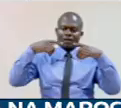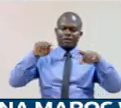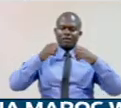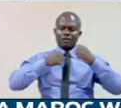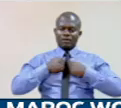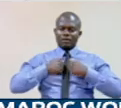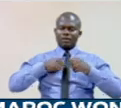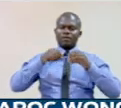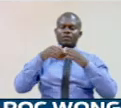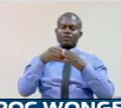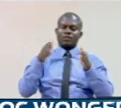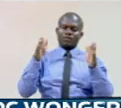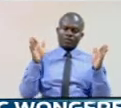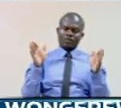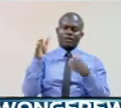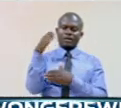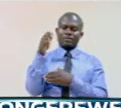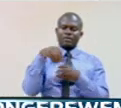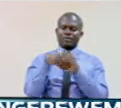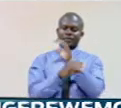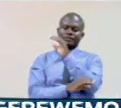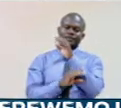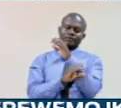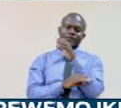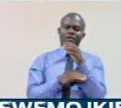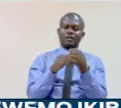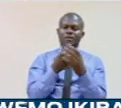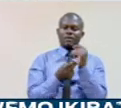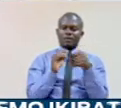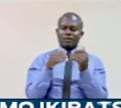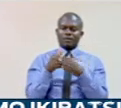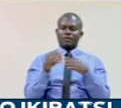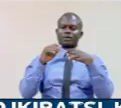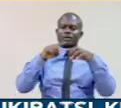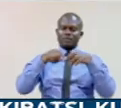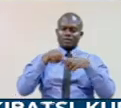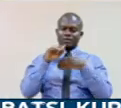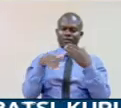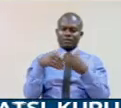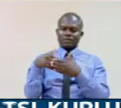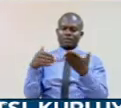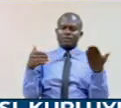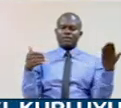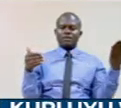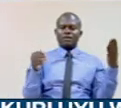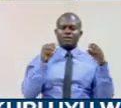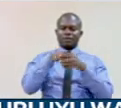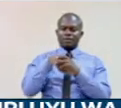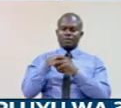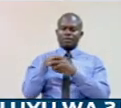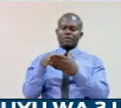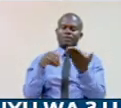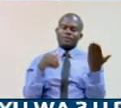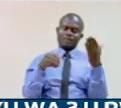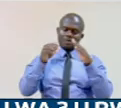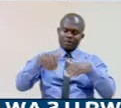rugiye gufungura ambasade muri iki gihugu. Umubano w'ibihugu byombi ukaba ushingiye ku masezerano y'ubufatanye n'ubuhahirane mu by'ubuhinzi ndetse